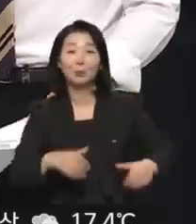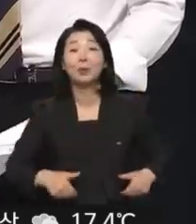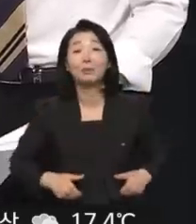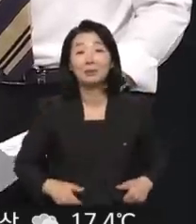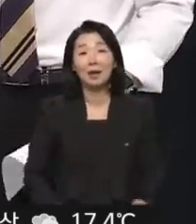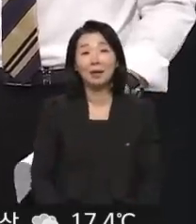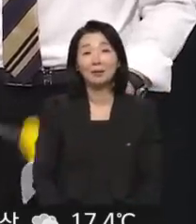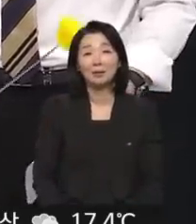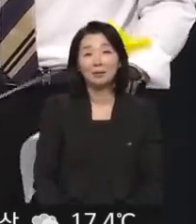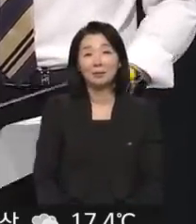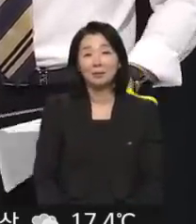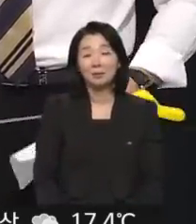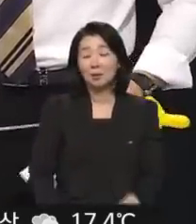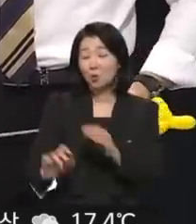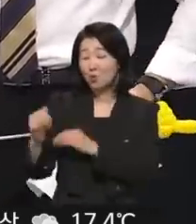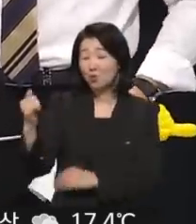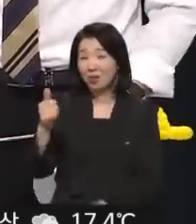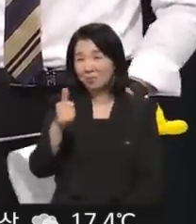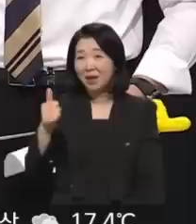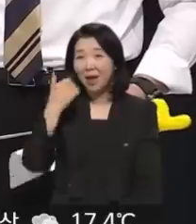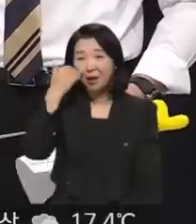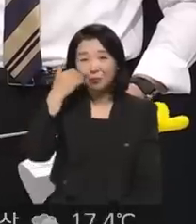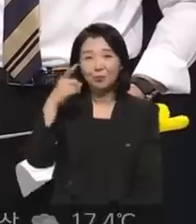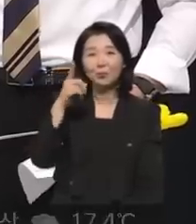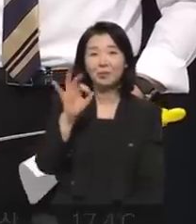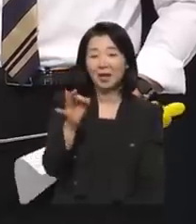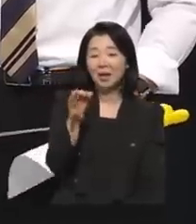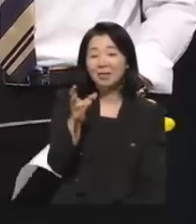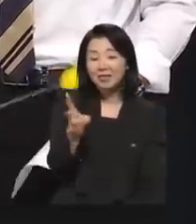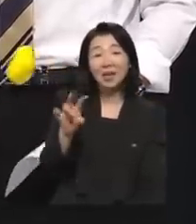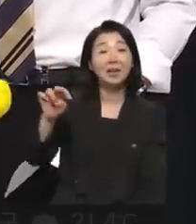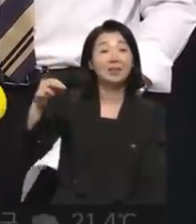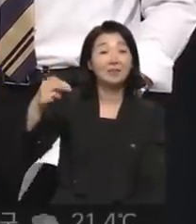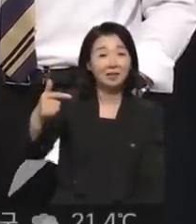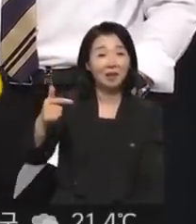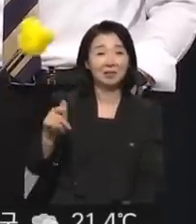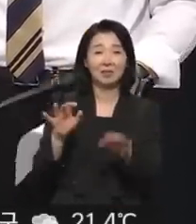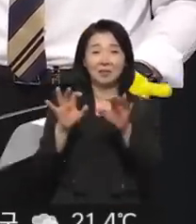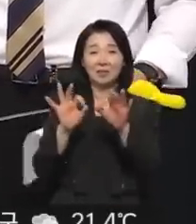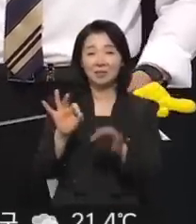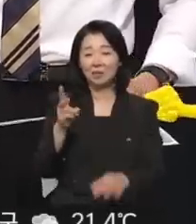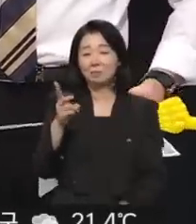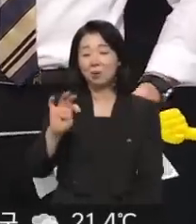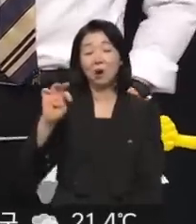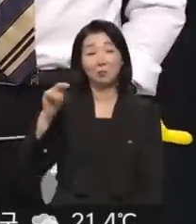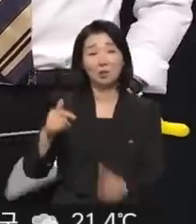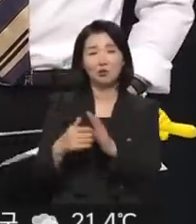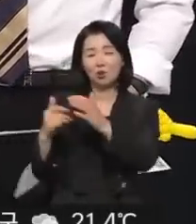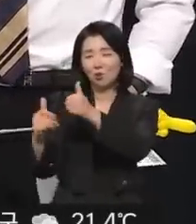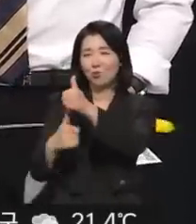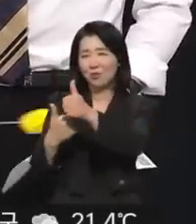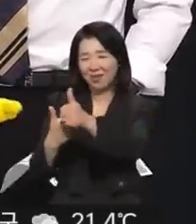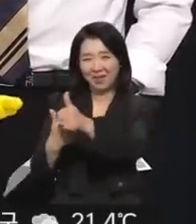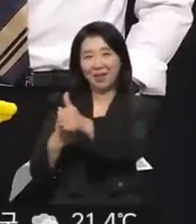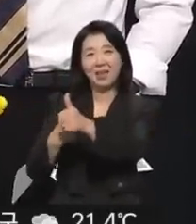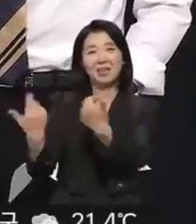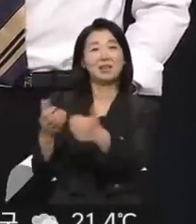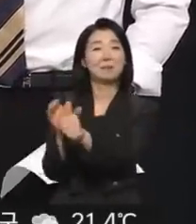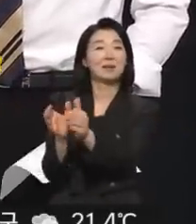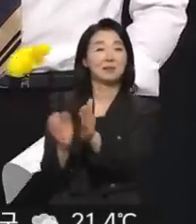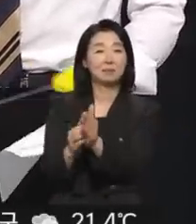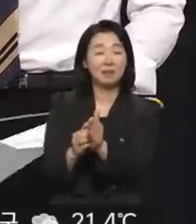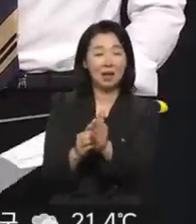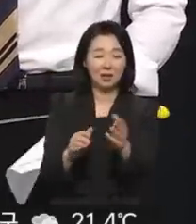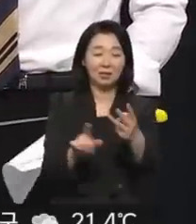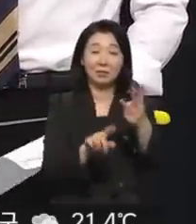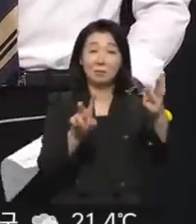소통입니다. 지도부 내 젊은 피인 장해찬 청년 최고위원과 김병민 최고위원에게 특명을 내렸죠. 이달 24일